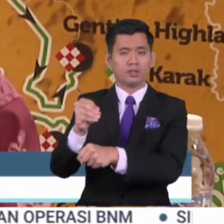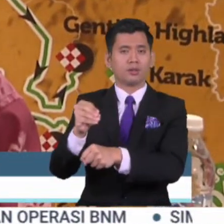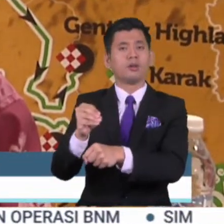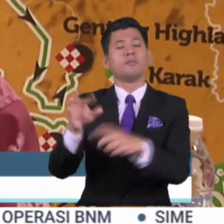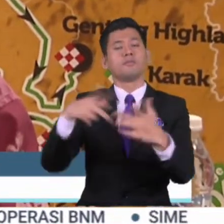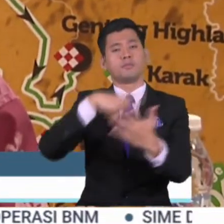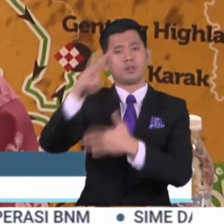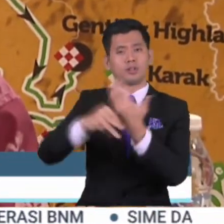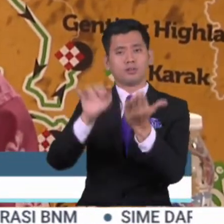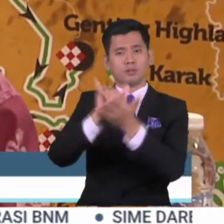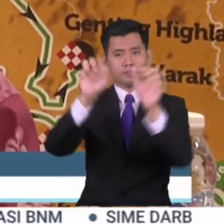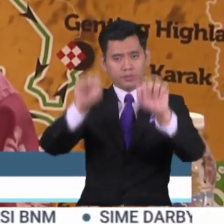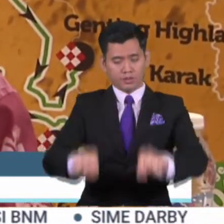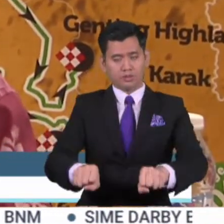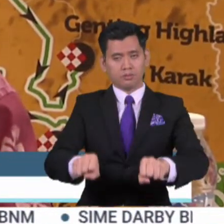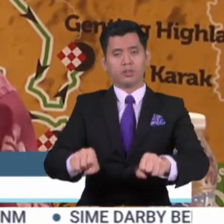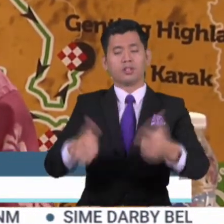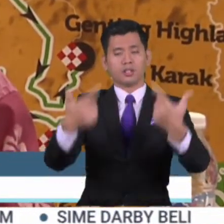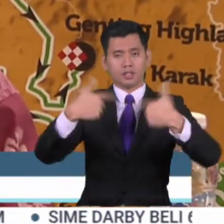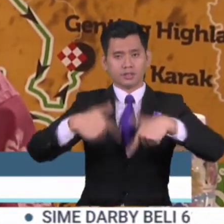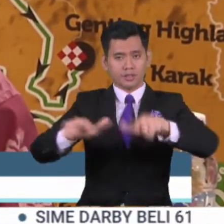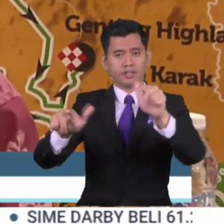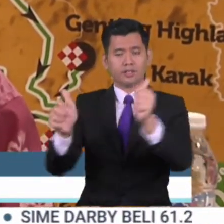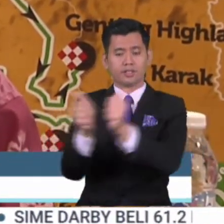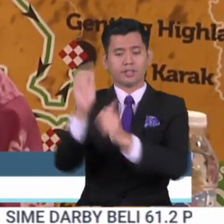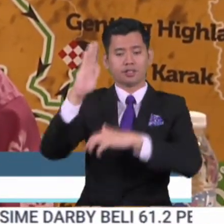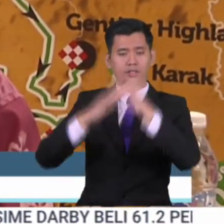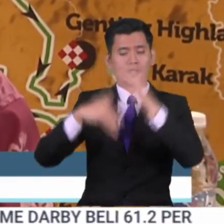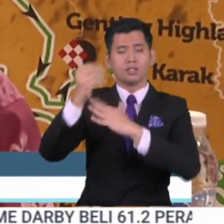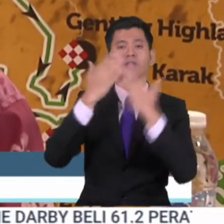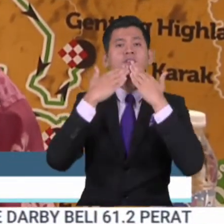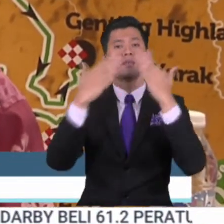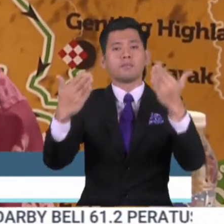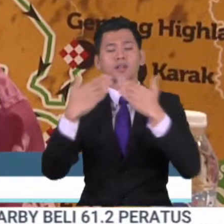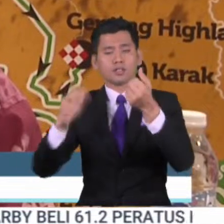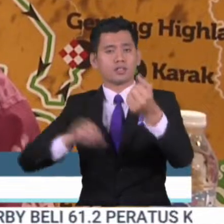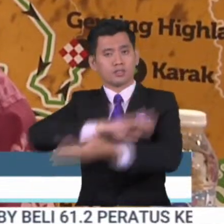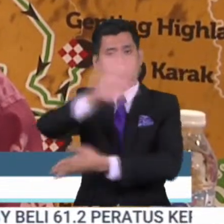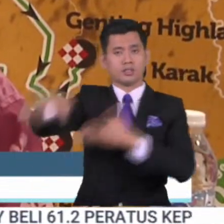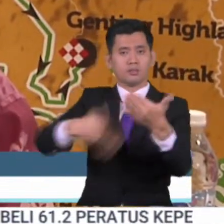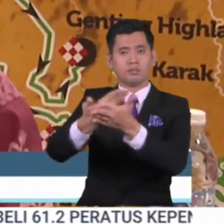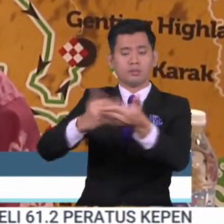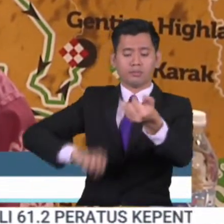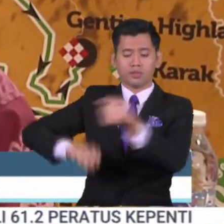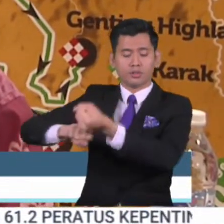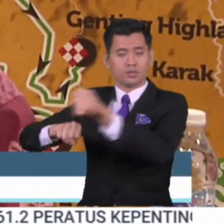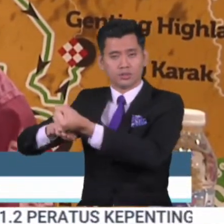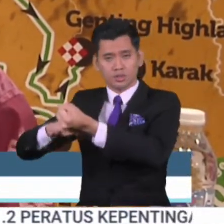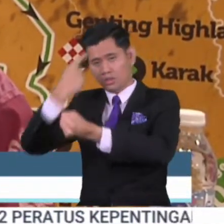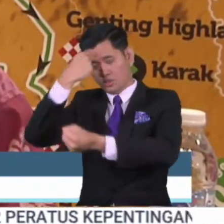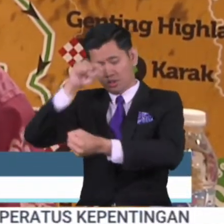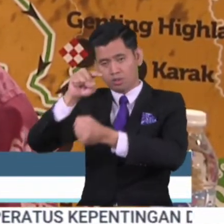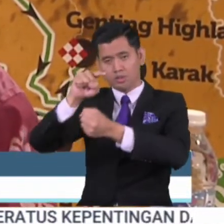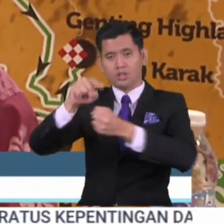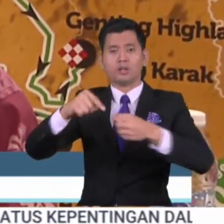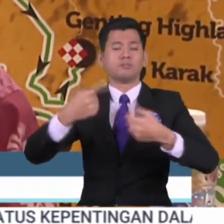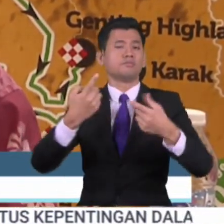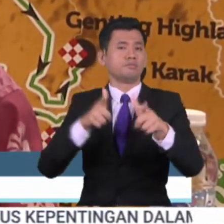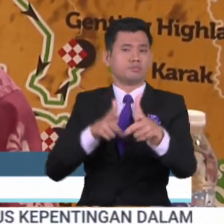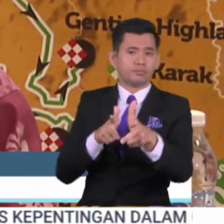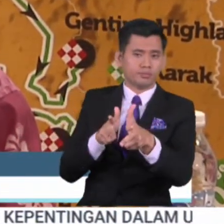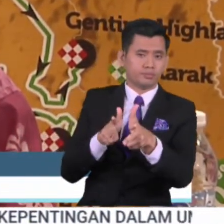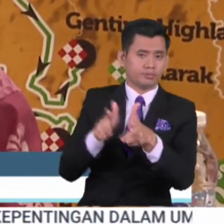kali ini dapat dilaksanakan dengan selesa terima kasih kepada barisan pen-penanja yang telah memptamatkan sokongan pagi ltdl kali